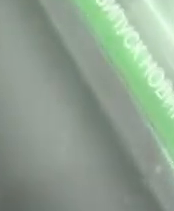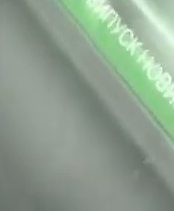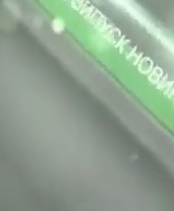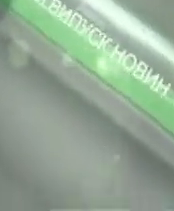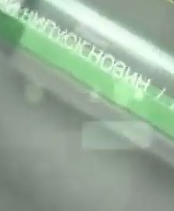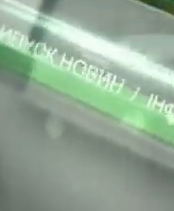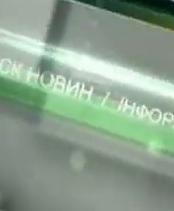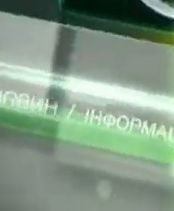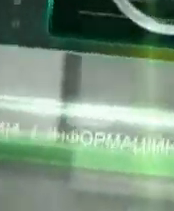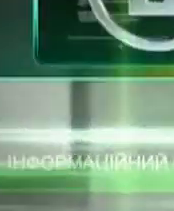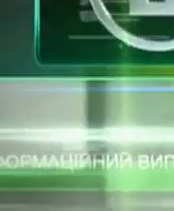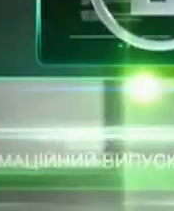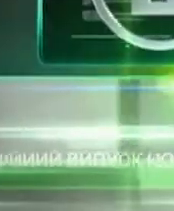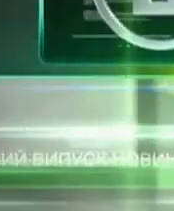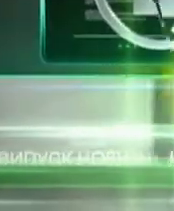Музика